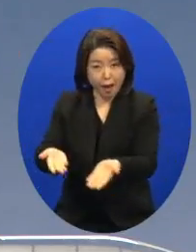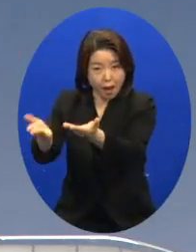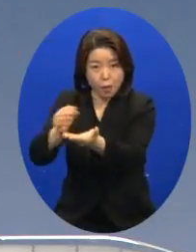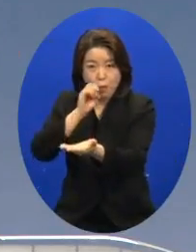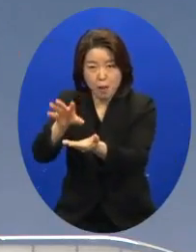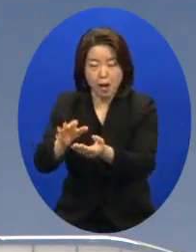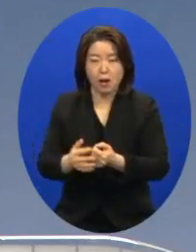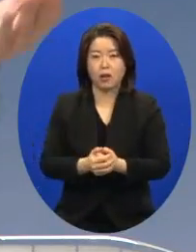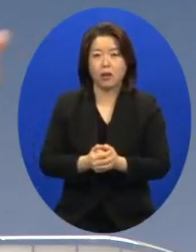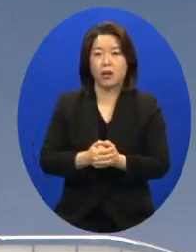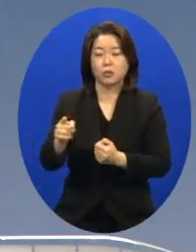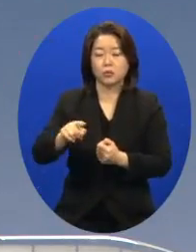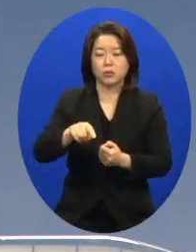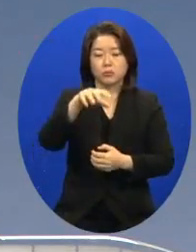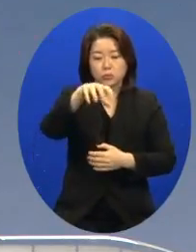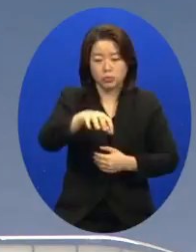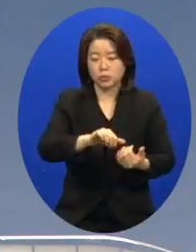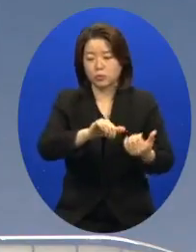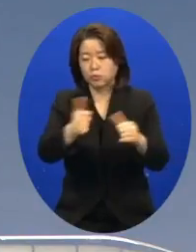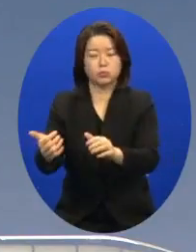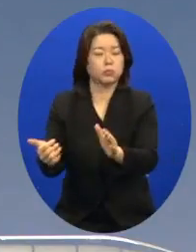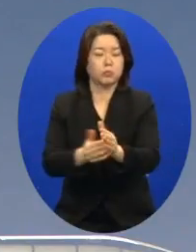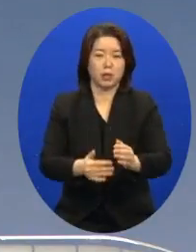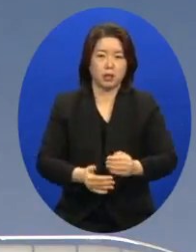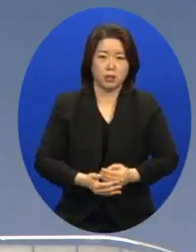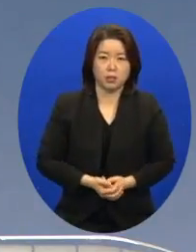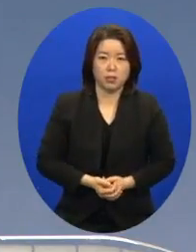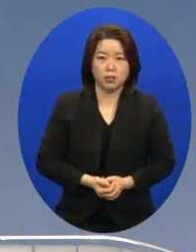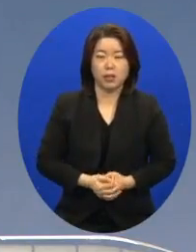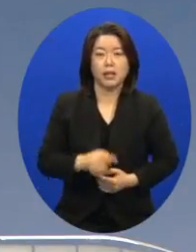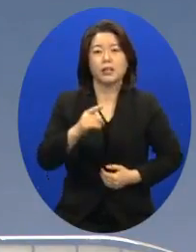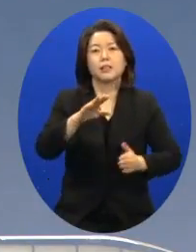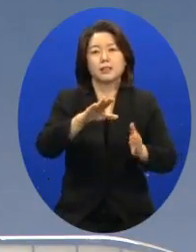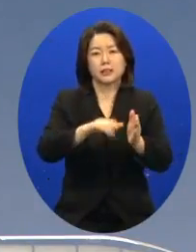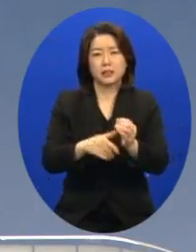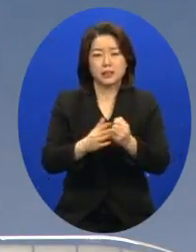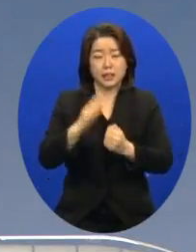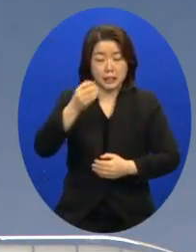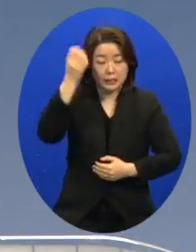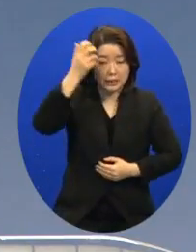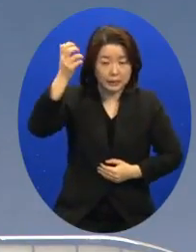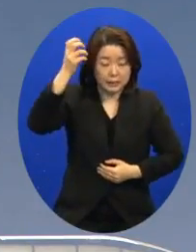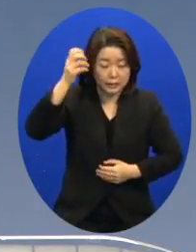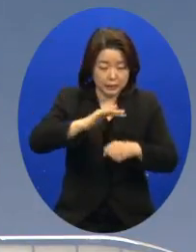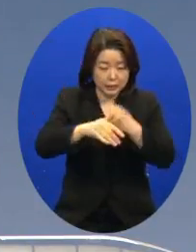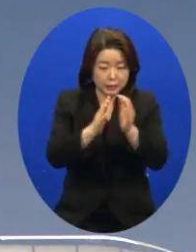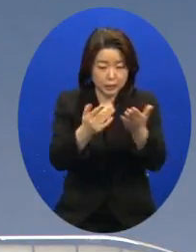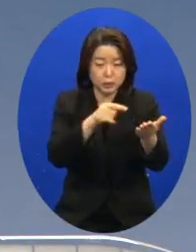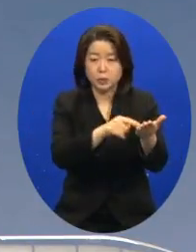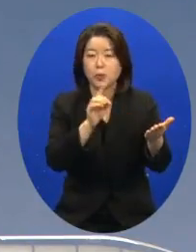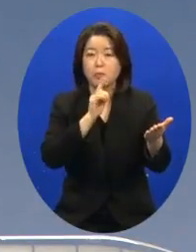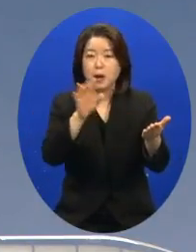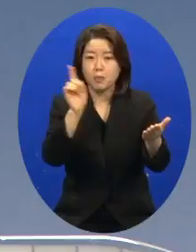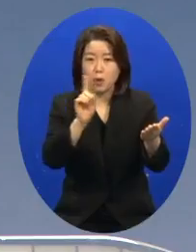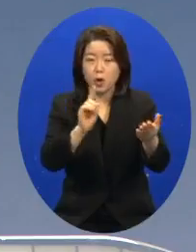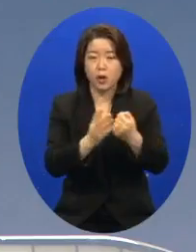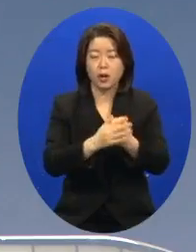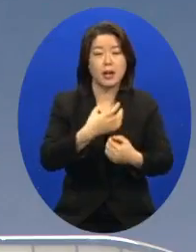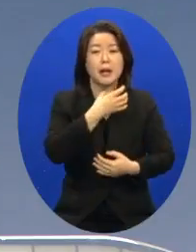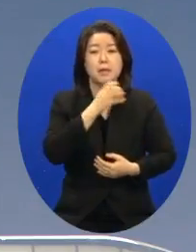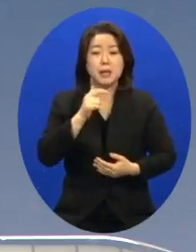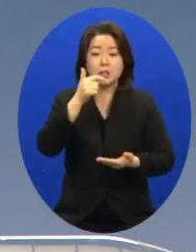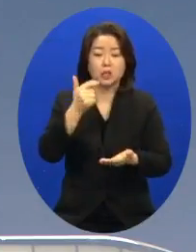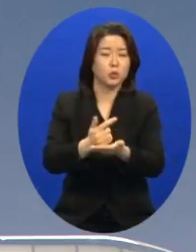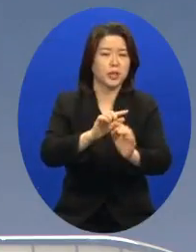그리고 그 자리에서 죽어 나갔습니다 그때의 성경은 뭐라고 이야기 합니까 베드로를 속인 게